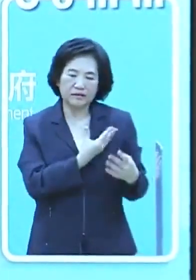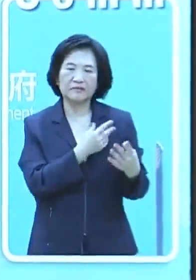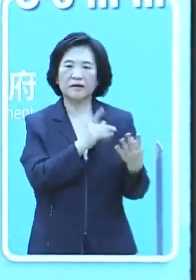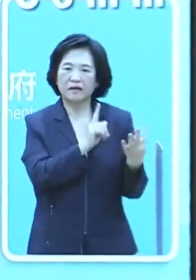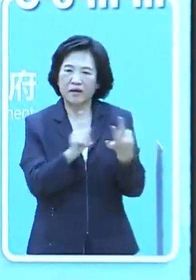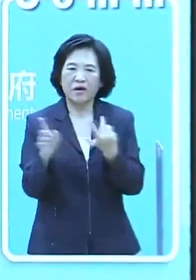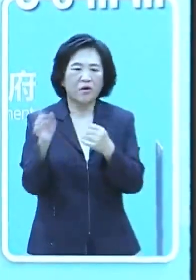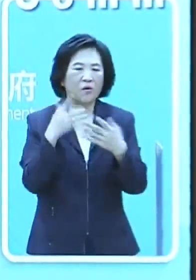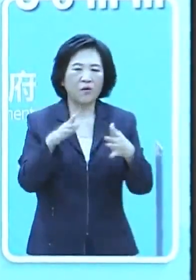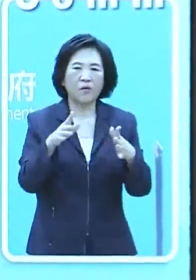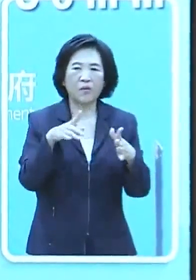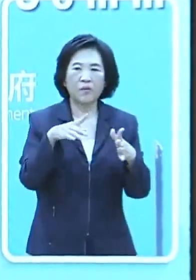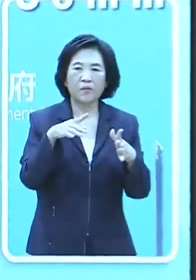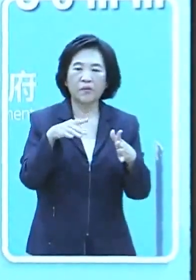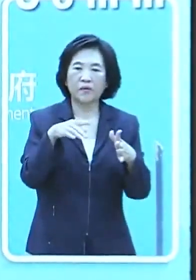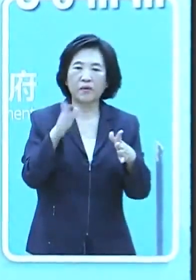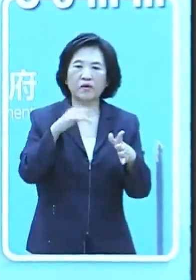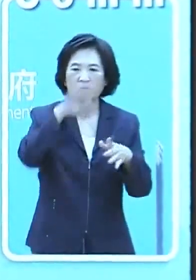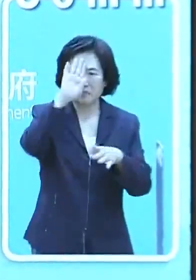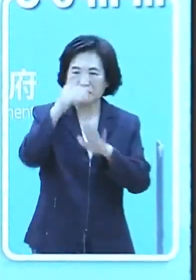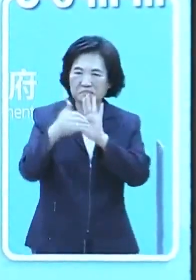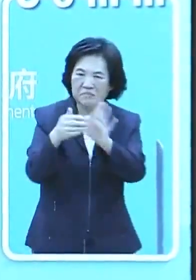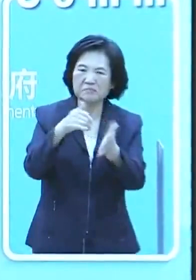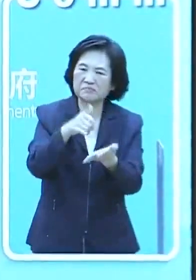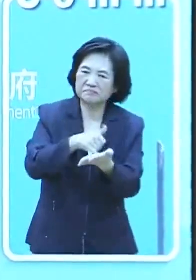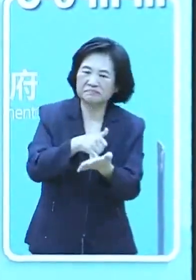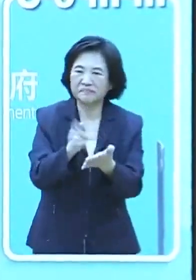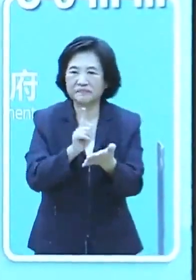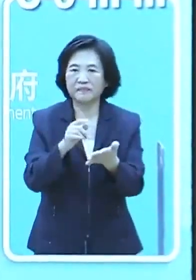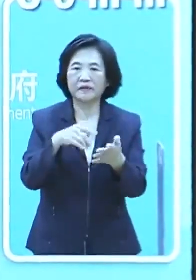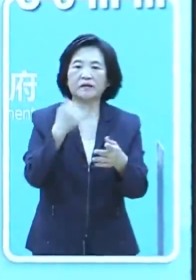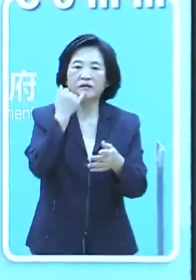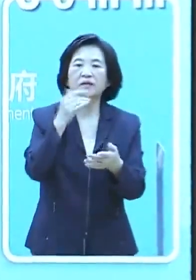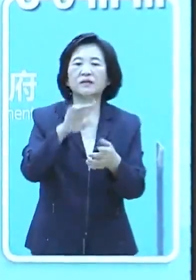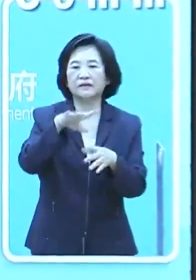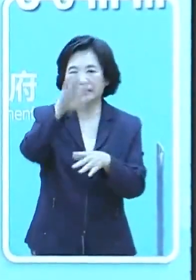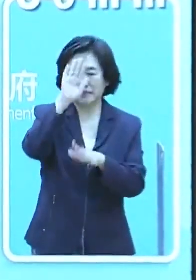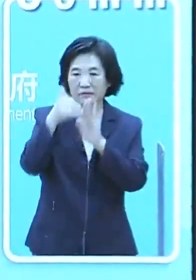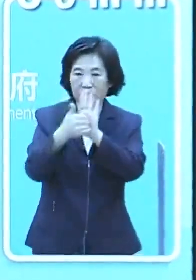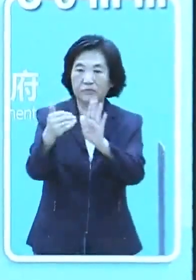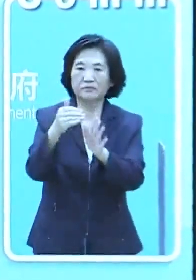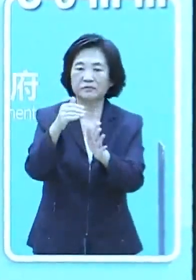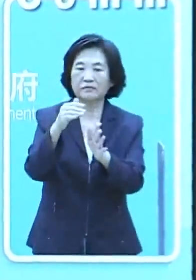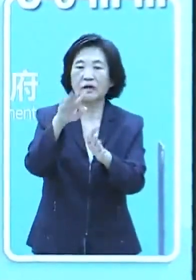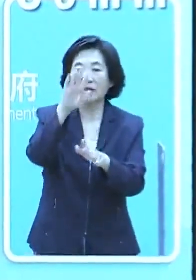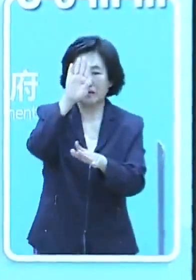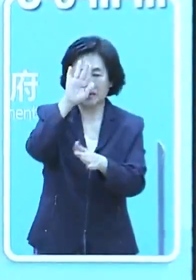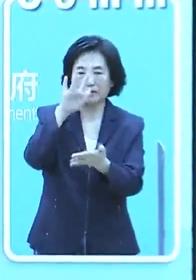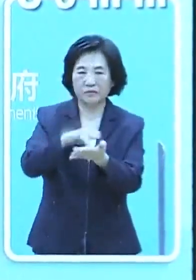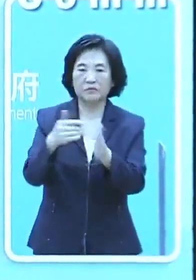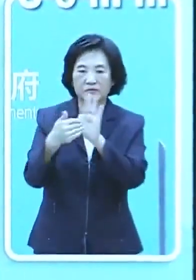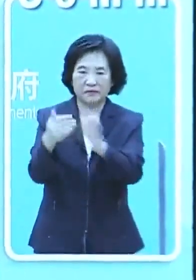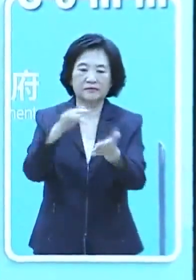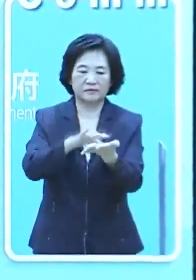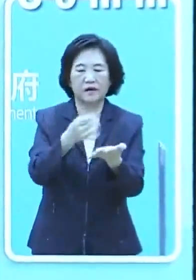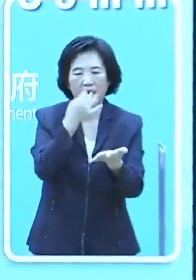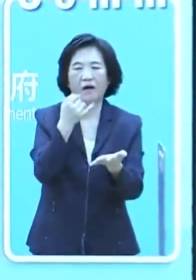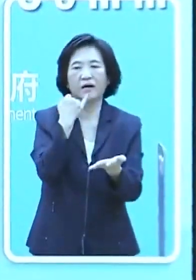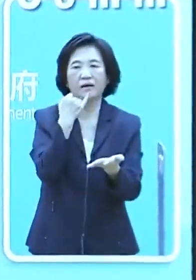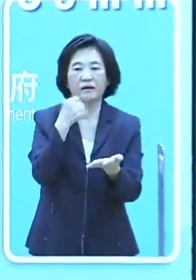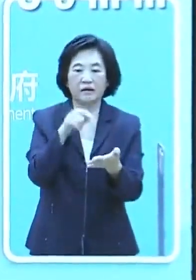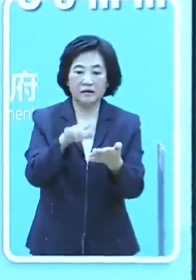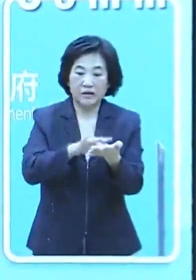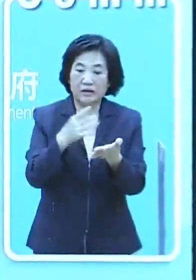觉得那个免疫功能有底的，才去吃抗病毒药。那因为吃抗病毒药，我这个药呢是新